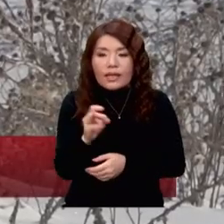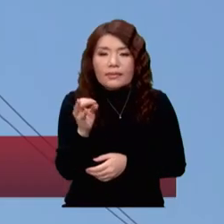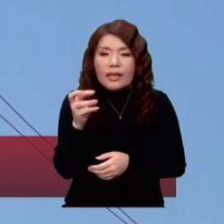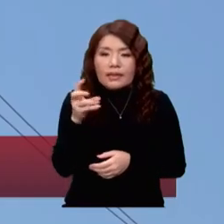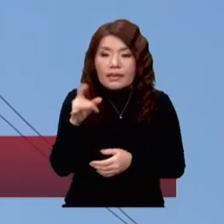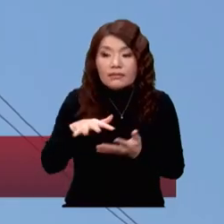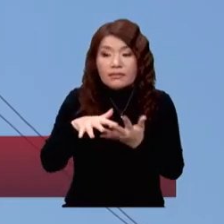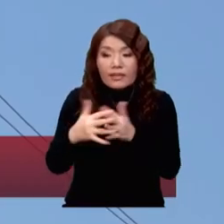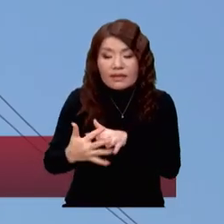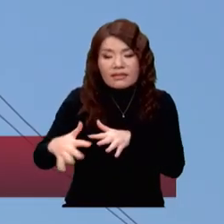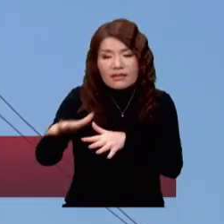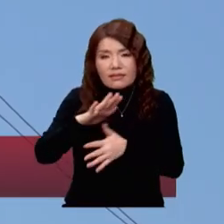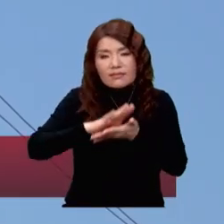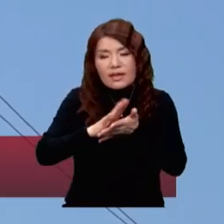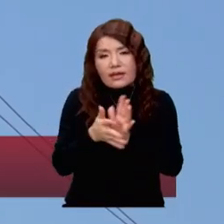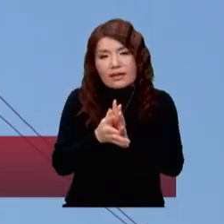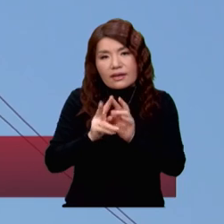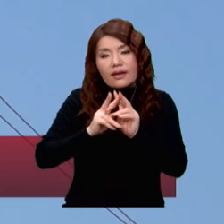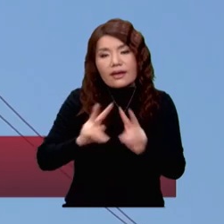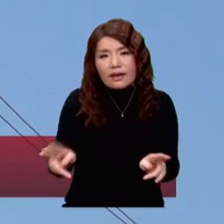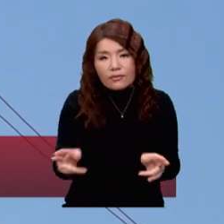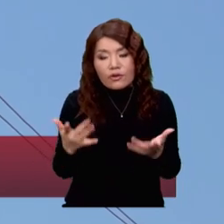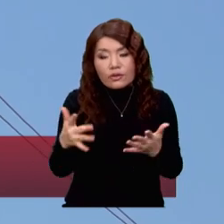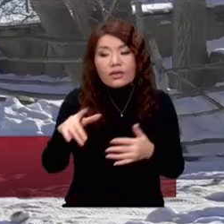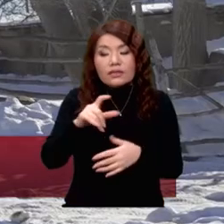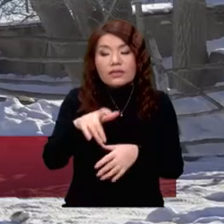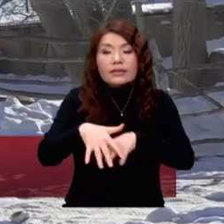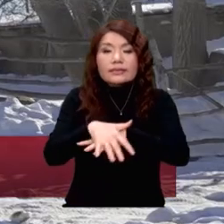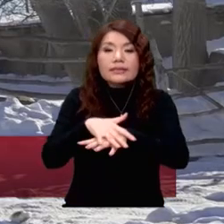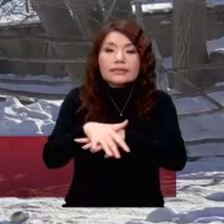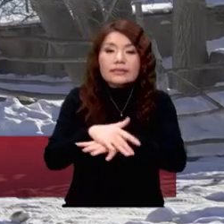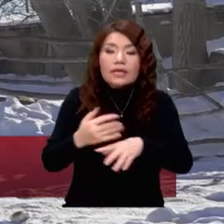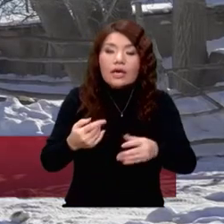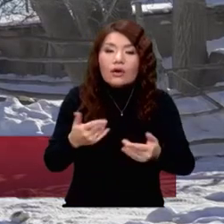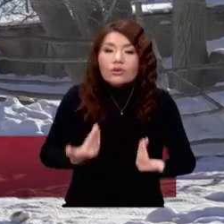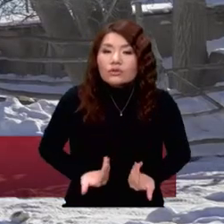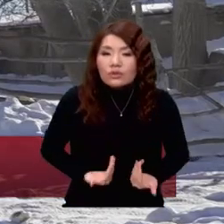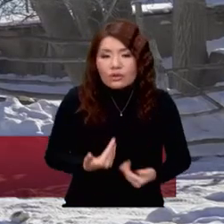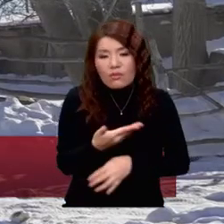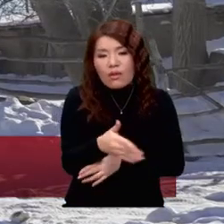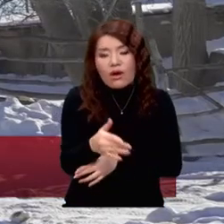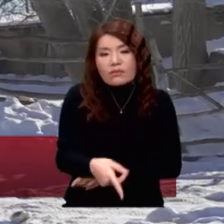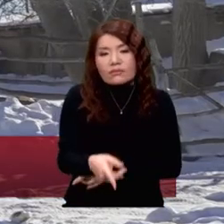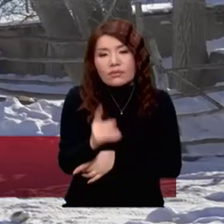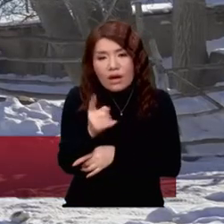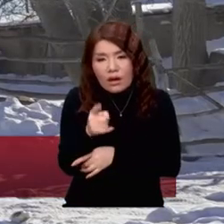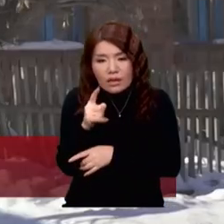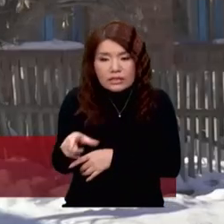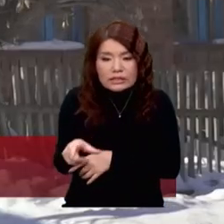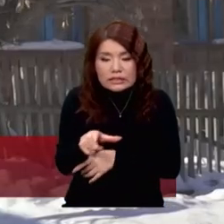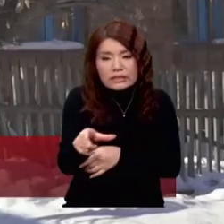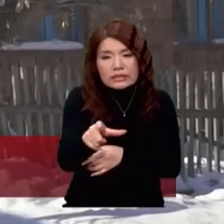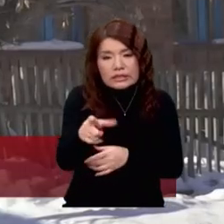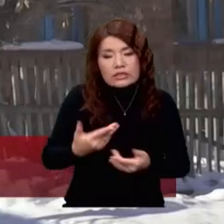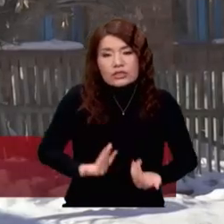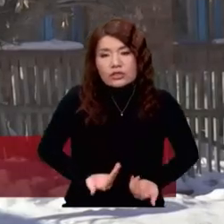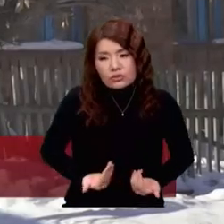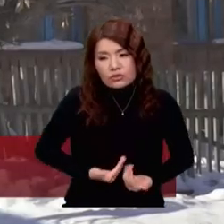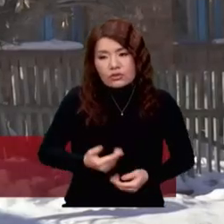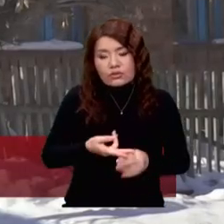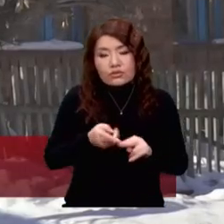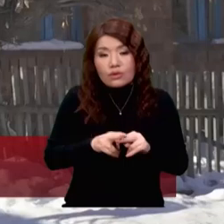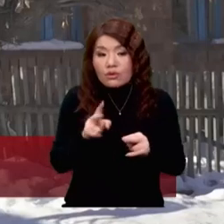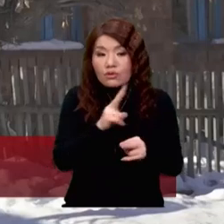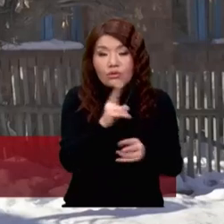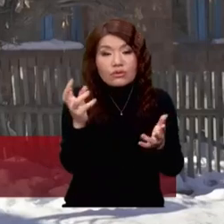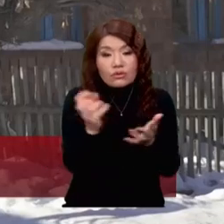Жолнысқау ауылдарында да жағдай осыған саяды. Ол жақтағы халықтың күнкөрісі балық, Зайсан көлін жағалап жан бағып жүр. Одан нәпақа